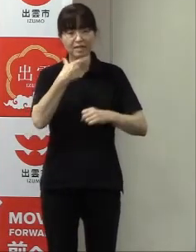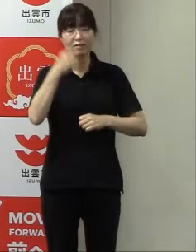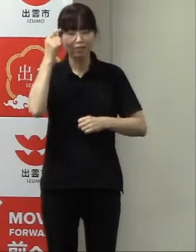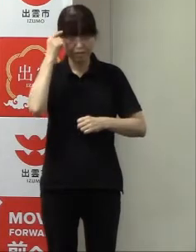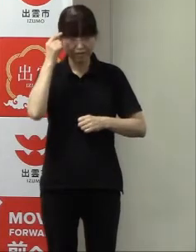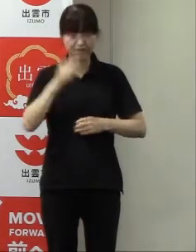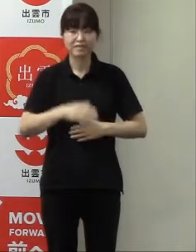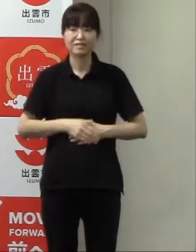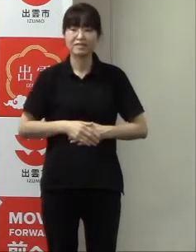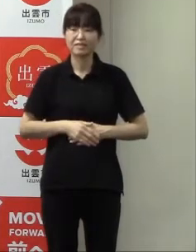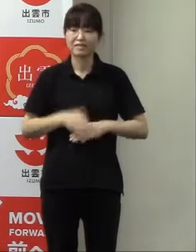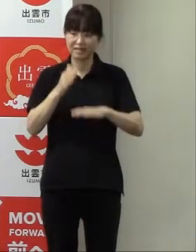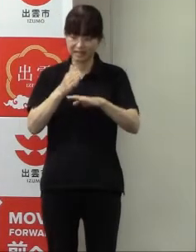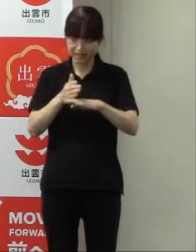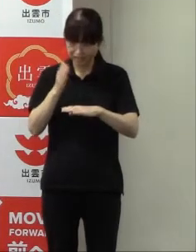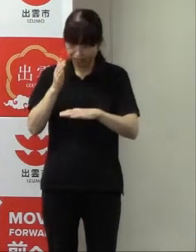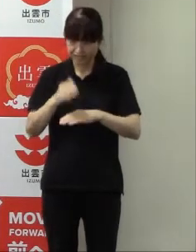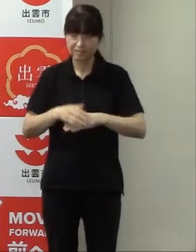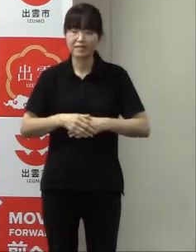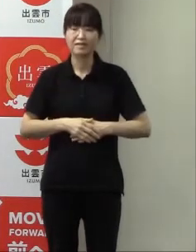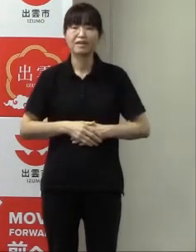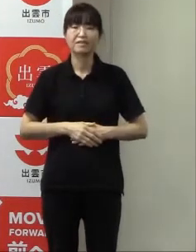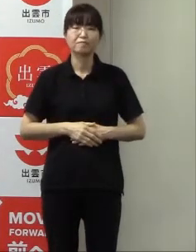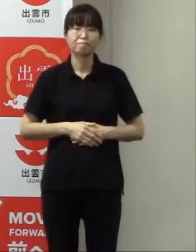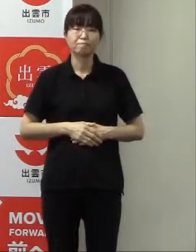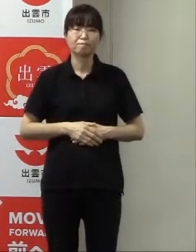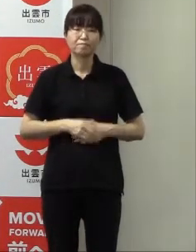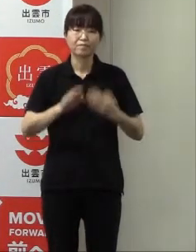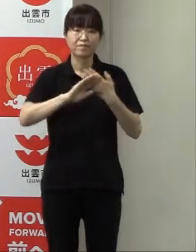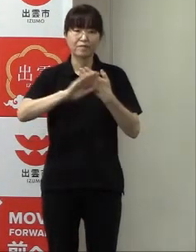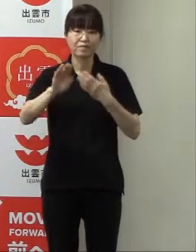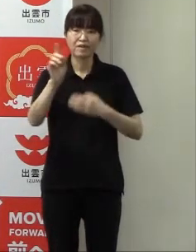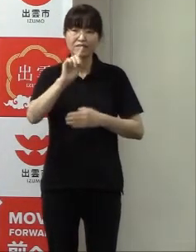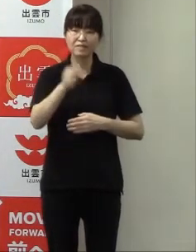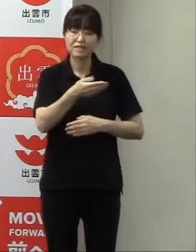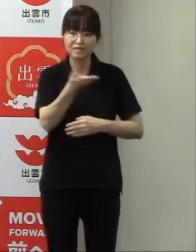もありがとうございます。 他によろしいでしょうか。